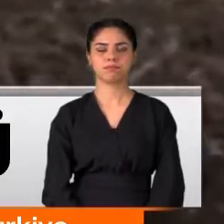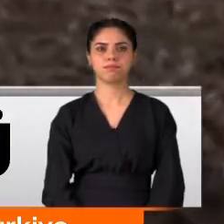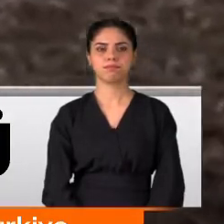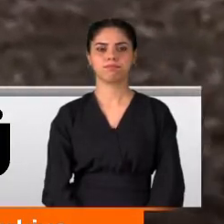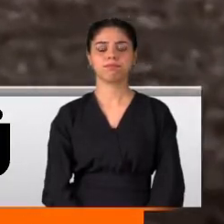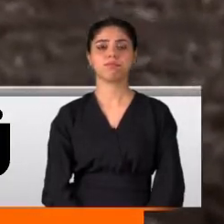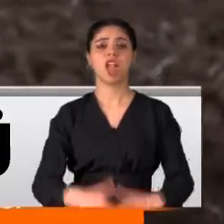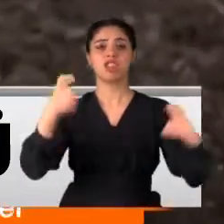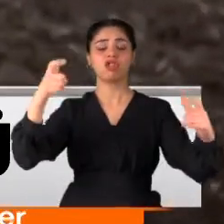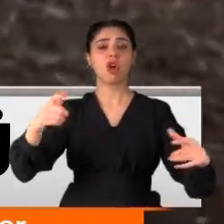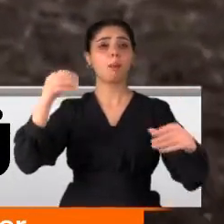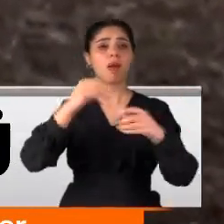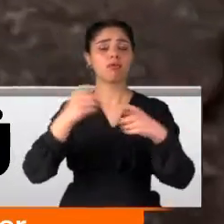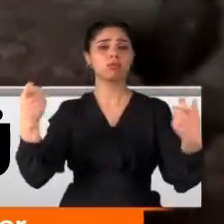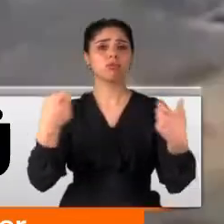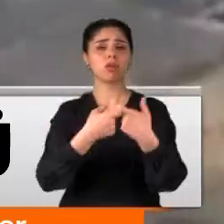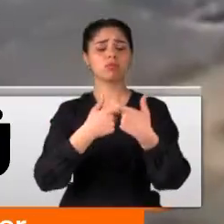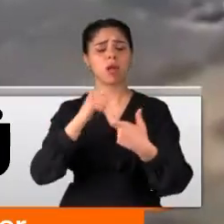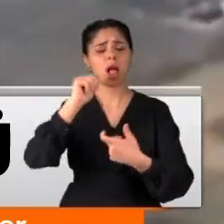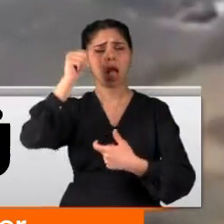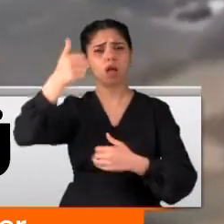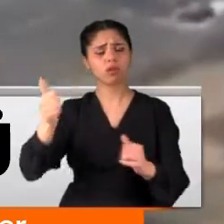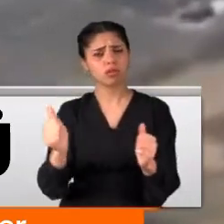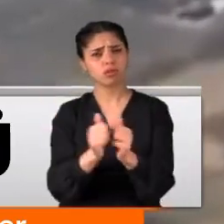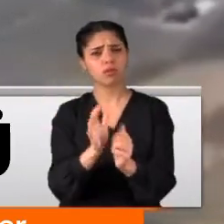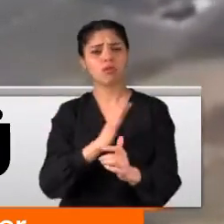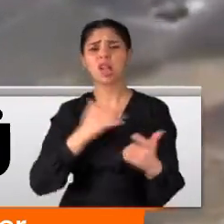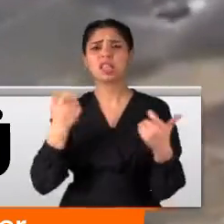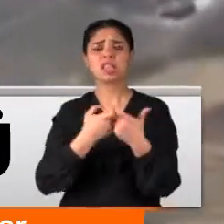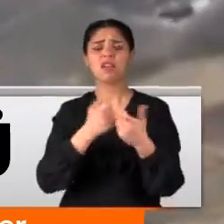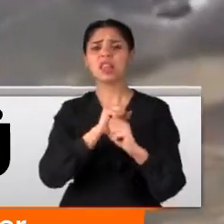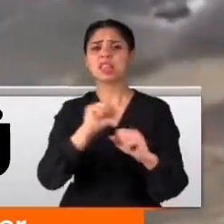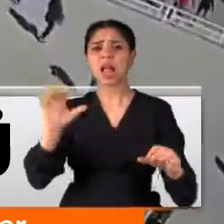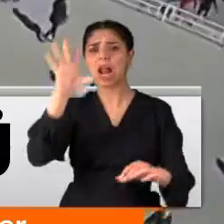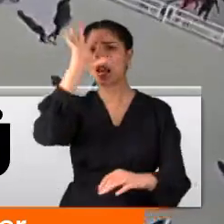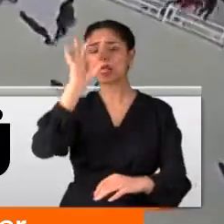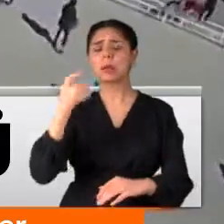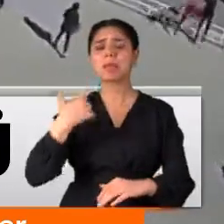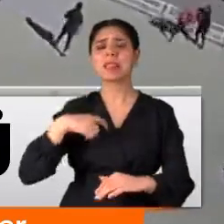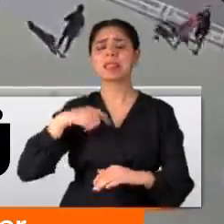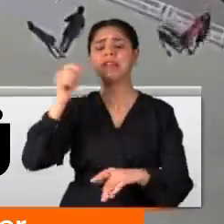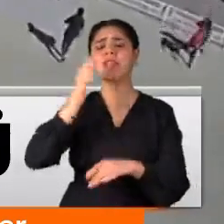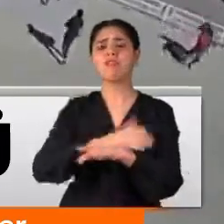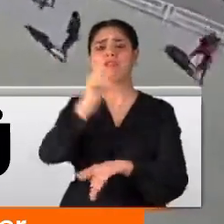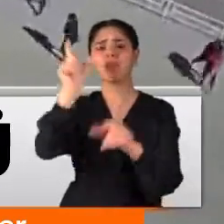Cephe hattında çatışmalar her geçen gün sertleşiyor. Savaştan en çok etkilenenlerse siviller.